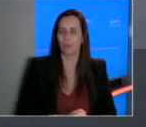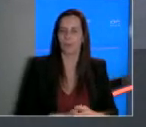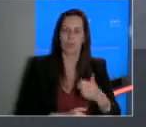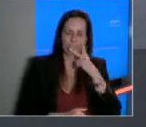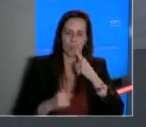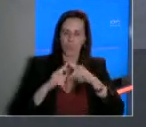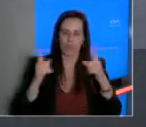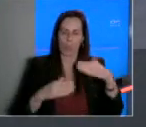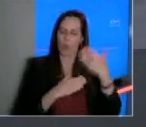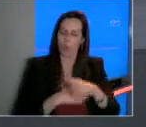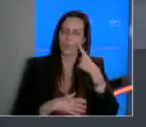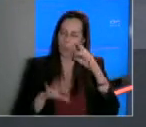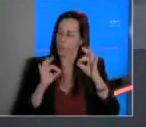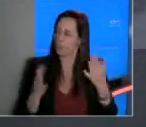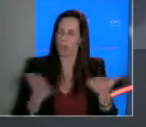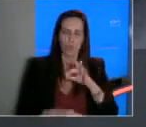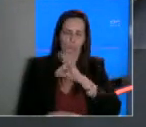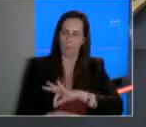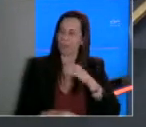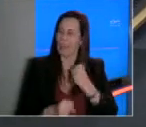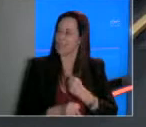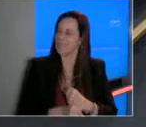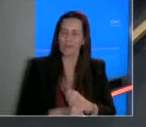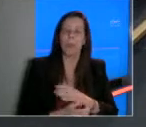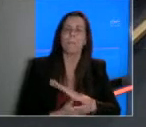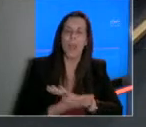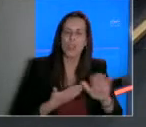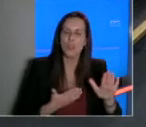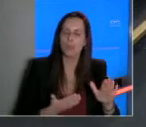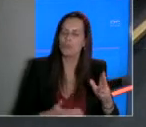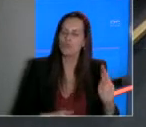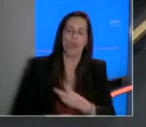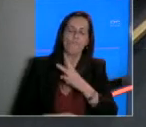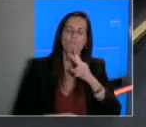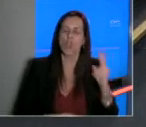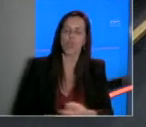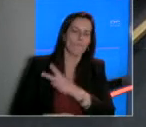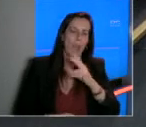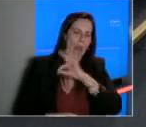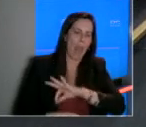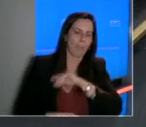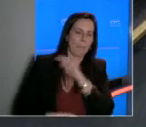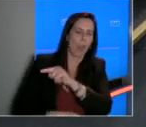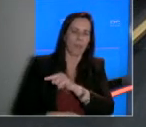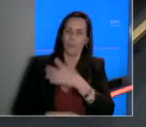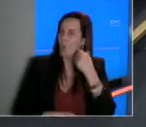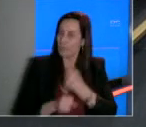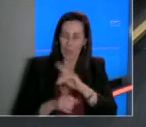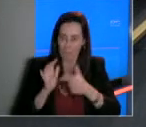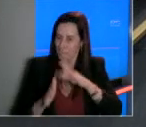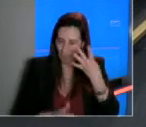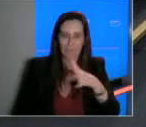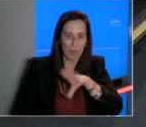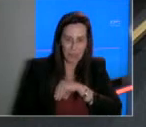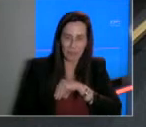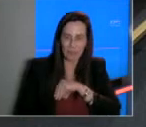על השנה האחרונה, ותראה באמת מה שליברמן עשה כאן, פשוט פעם אחרי פעם אחרי פעם, והוא היה עושה את זה גם בפעם